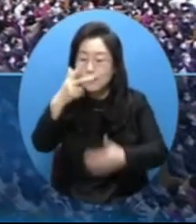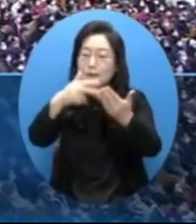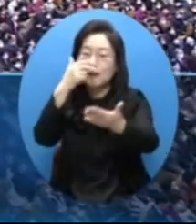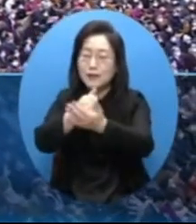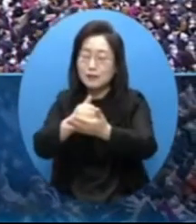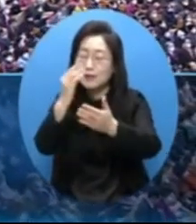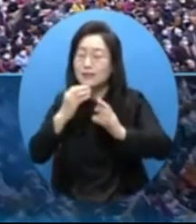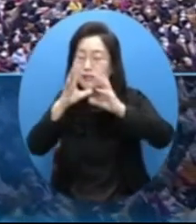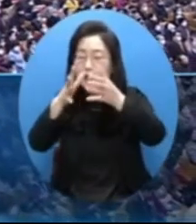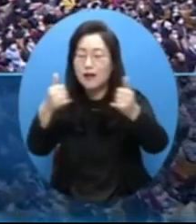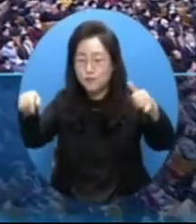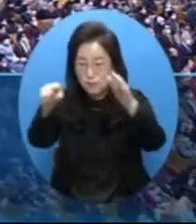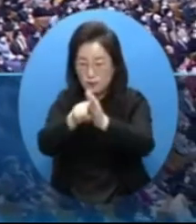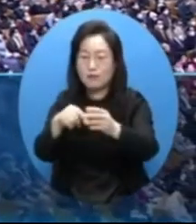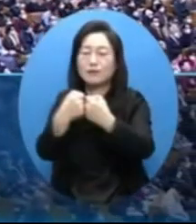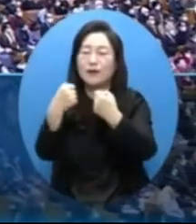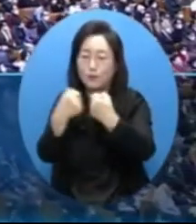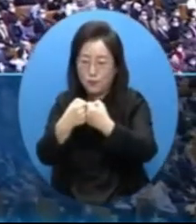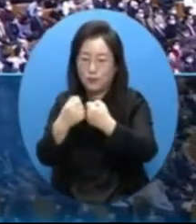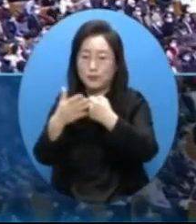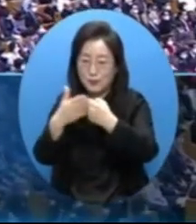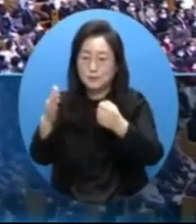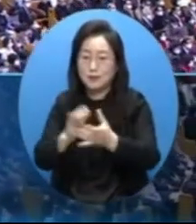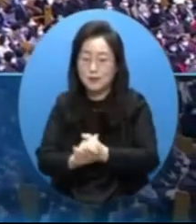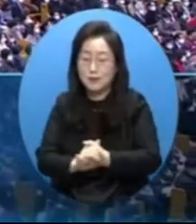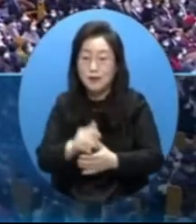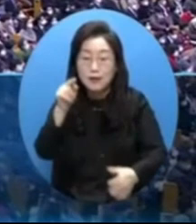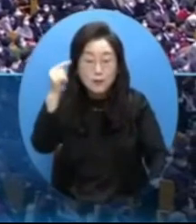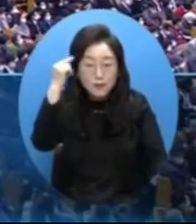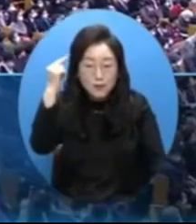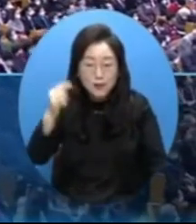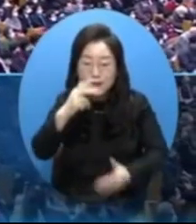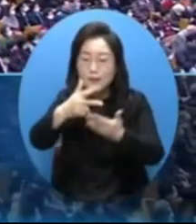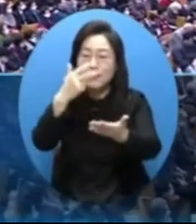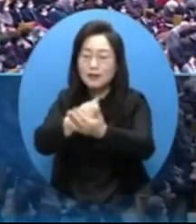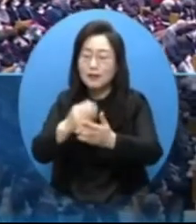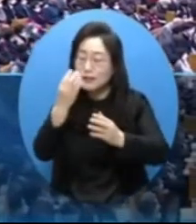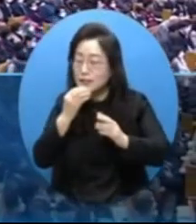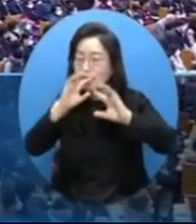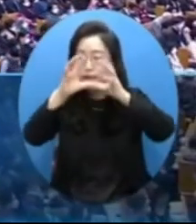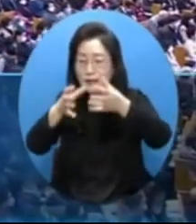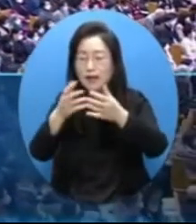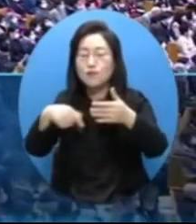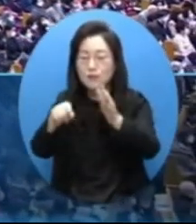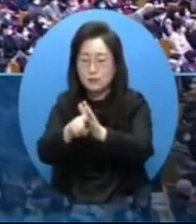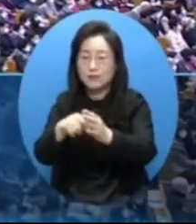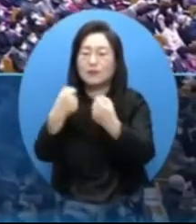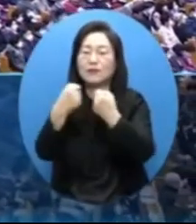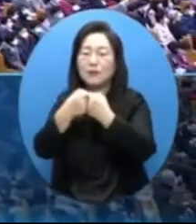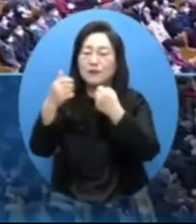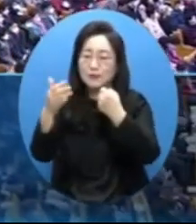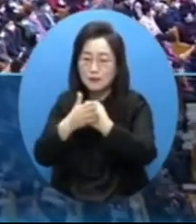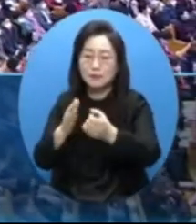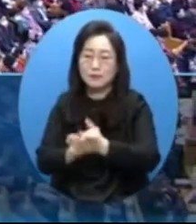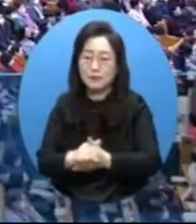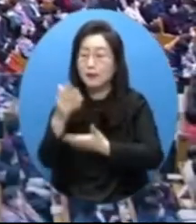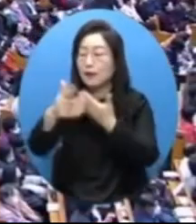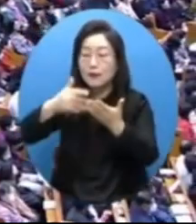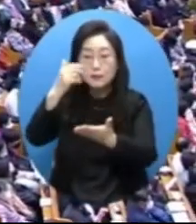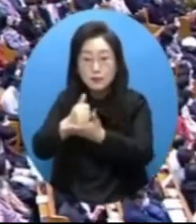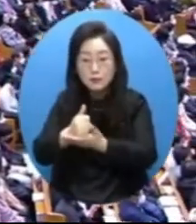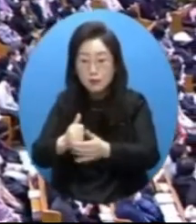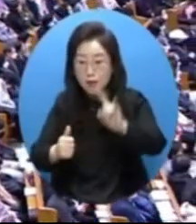야훼께서 이스라엘을 위하여 싸우셨음이니라이는 얇게 해서 이사를 위하여 싸우셨음이니라 하나님께서